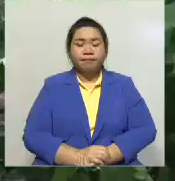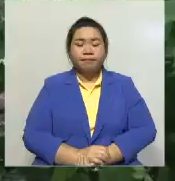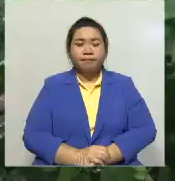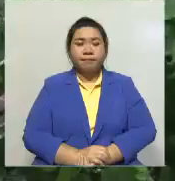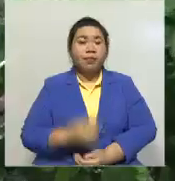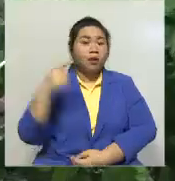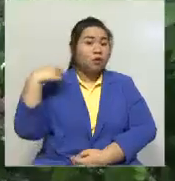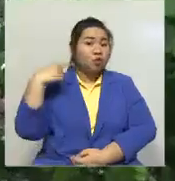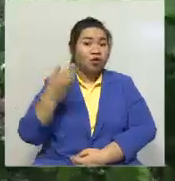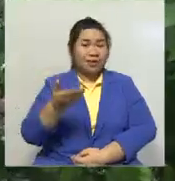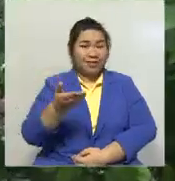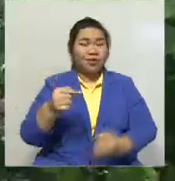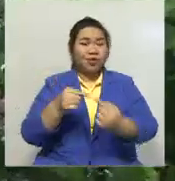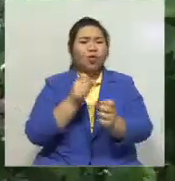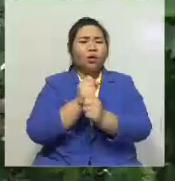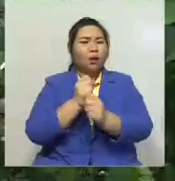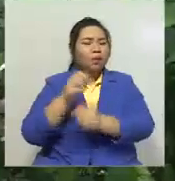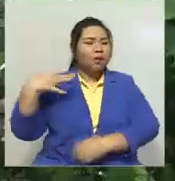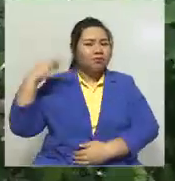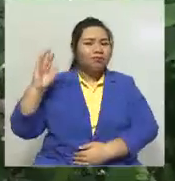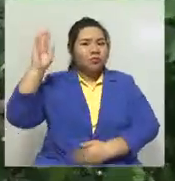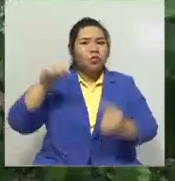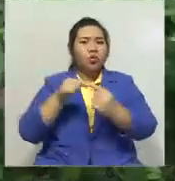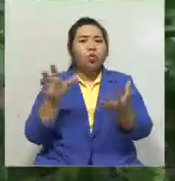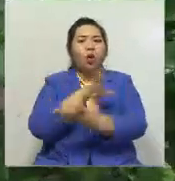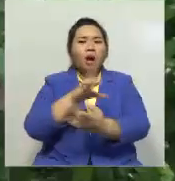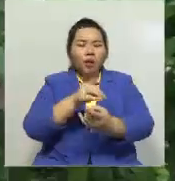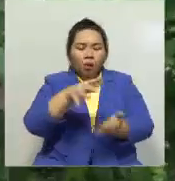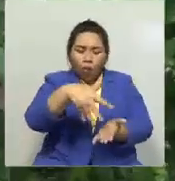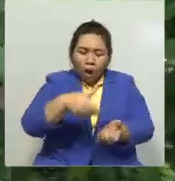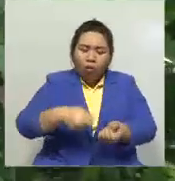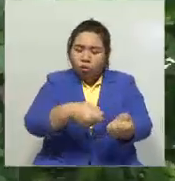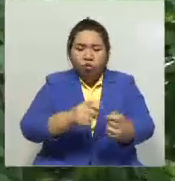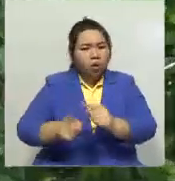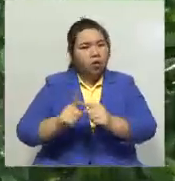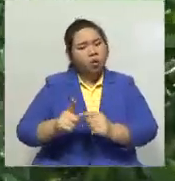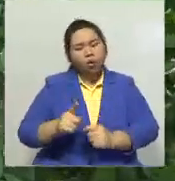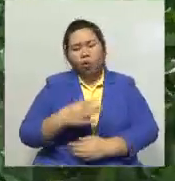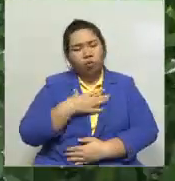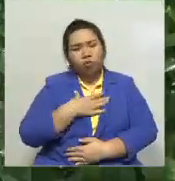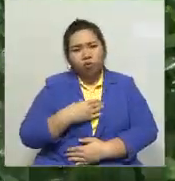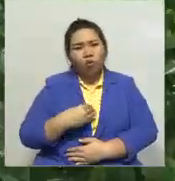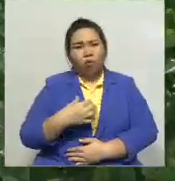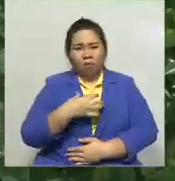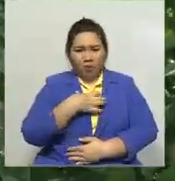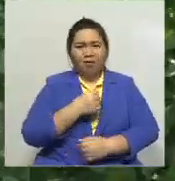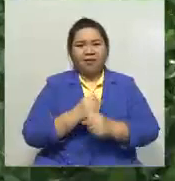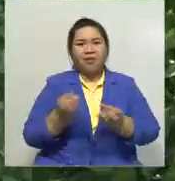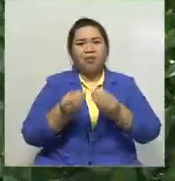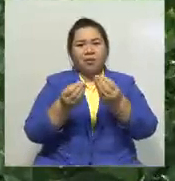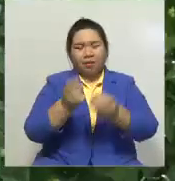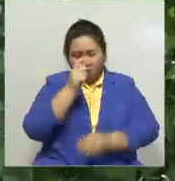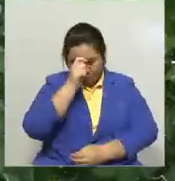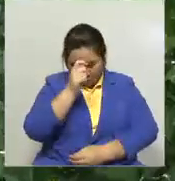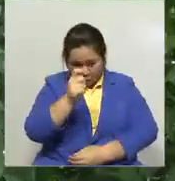ทางด้านของจิตอาสาวัฒนธรรมก็ภาคภูมิใจนะคะที่ได้เป็นส่วนหนึ่งในการทำความดีด้วยความจงรักภักดีและสำนึกในพ